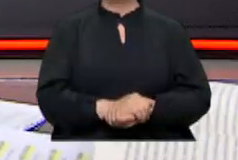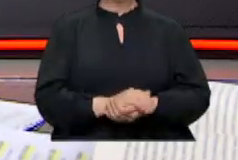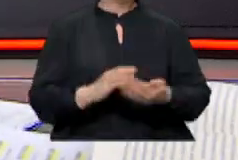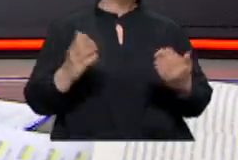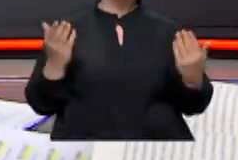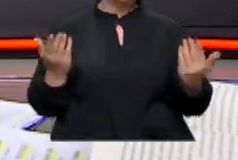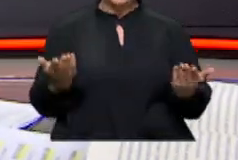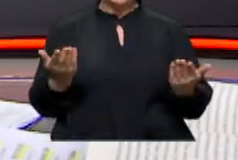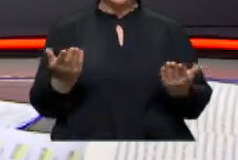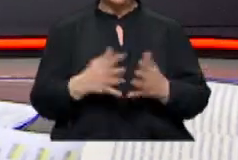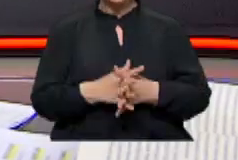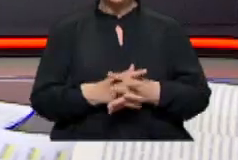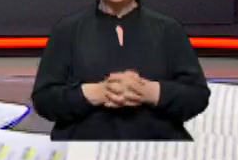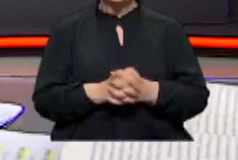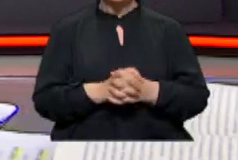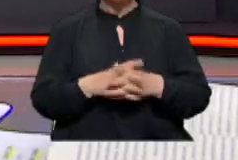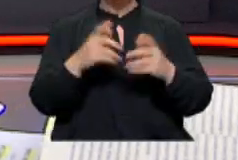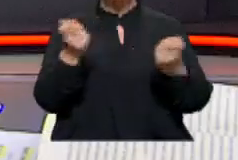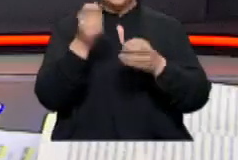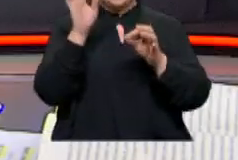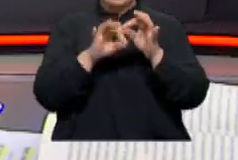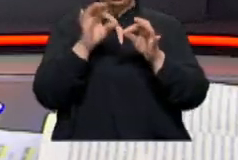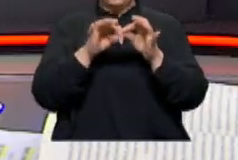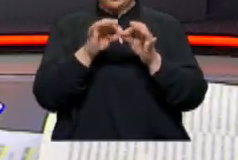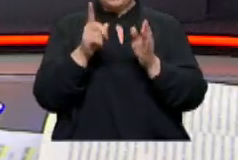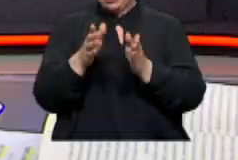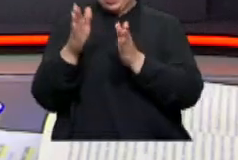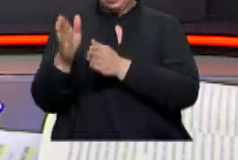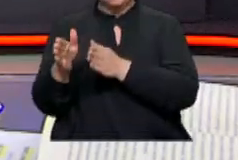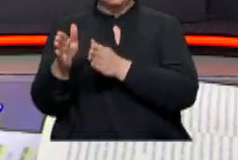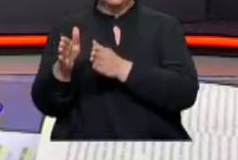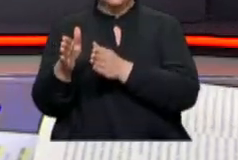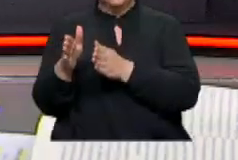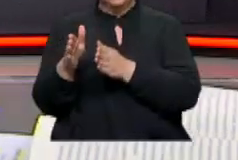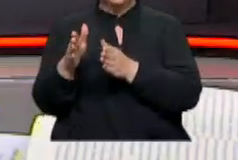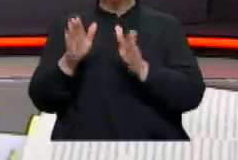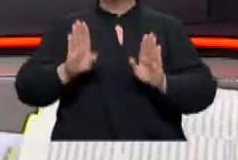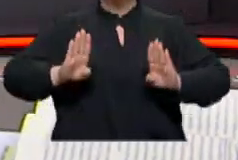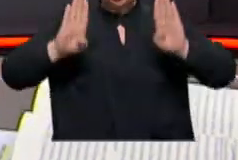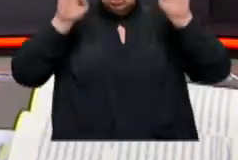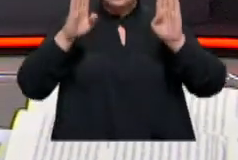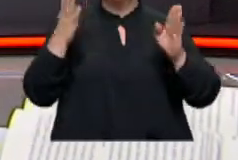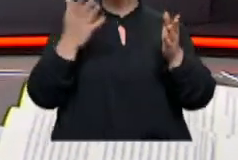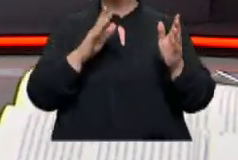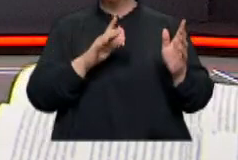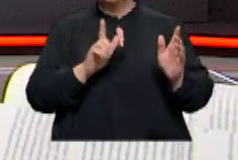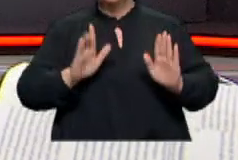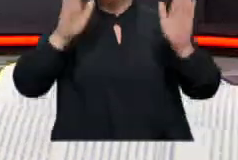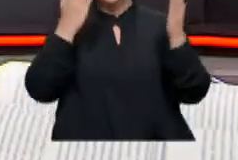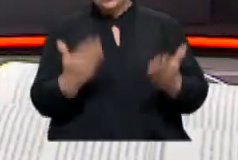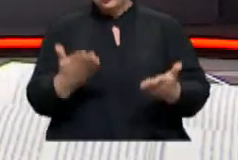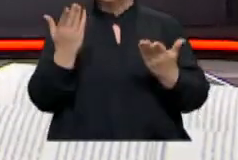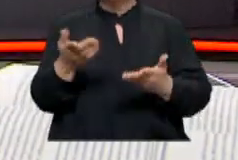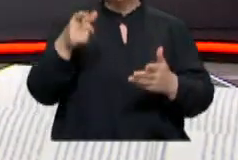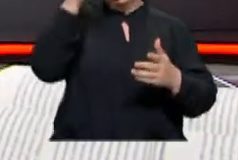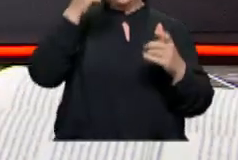Tabii işler ekonomide de bir yandan, göçte de veya göçmenlerin kabulünde de, işte